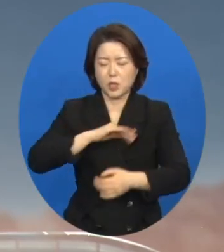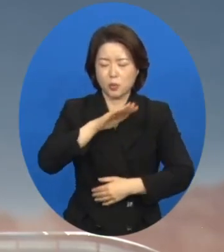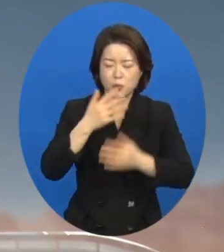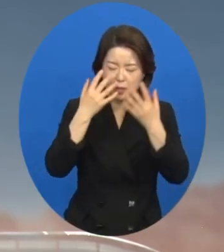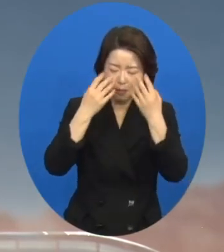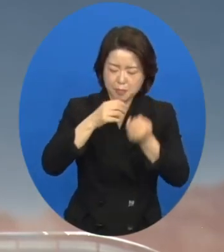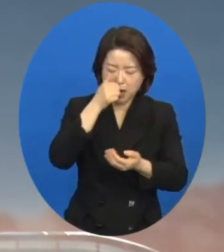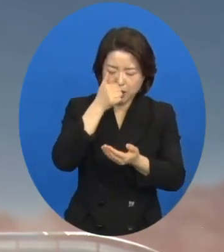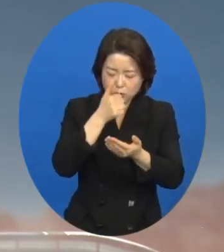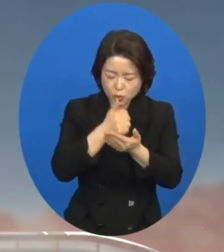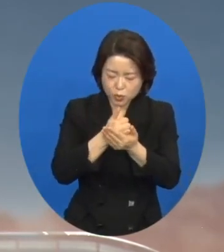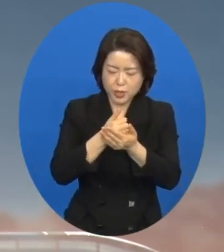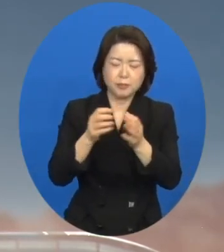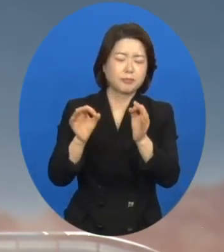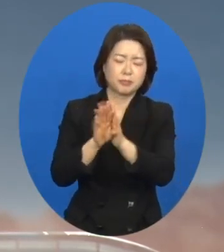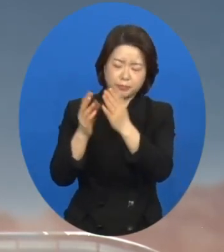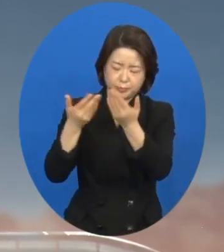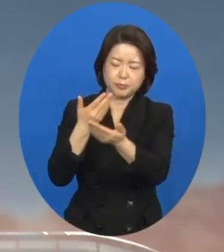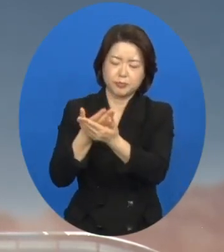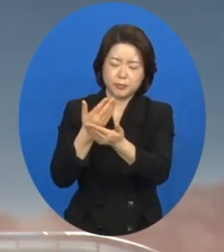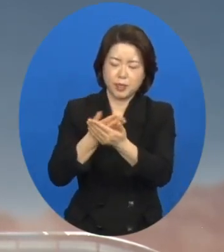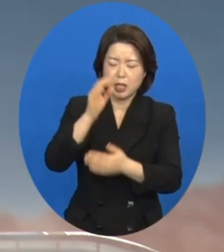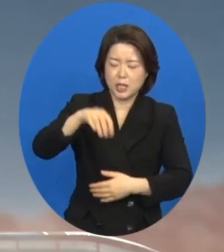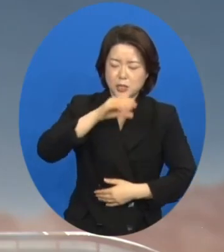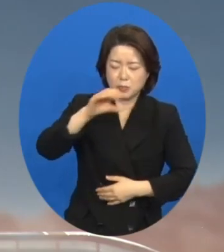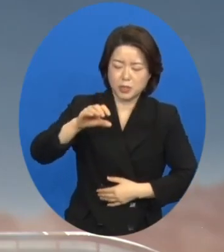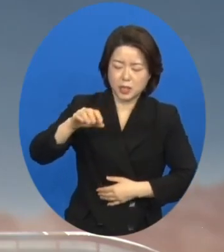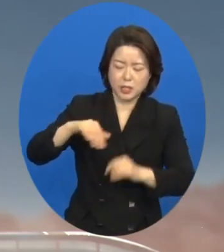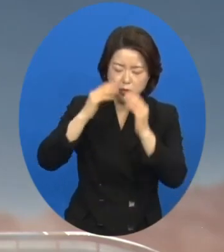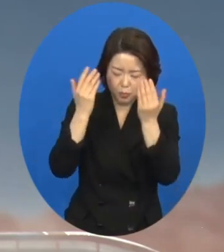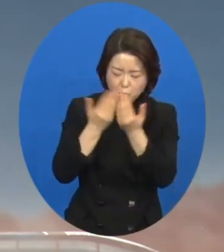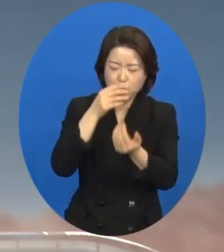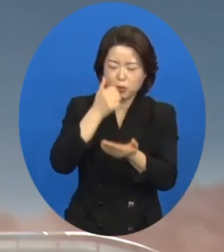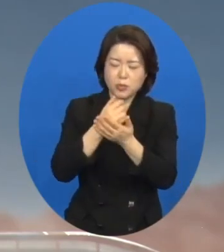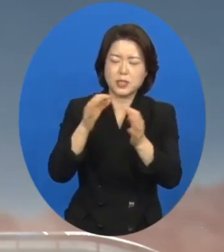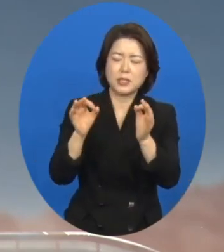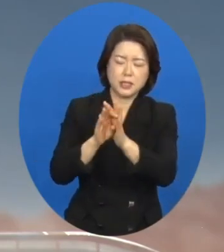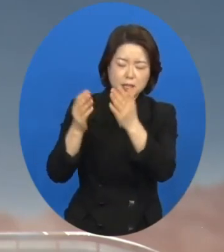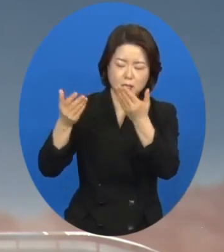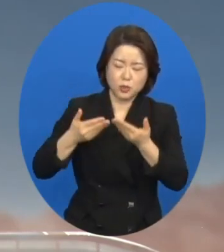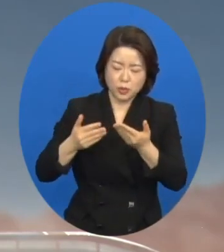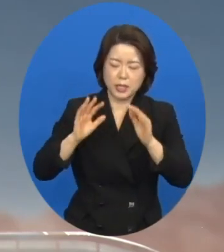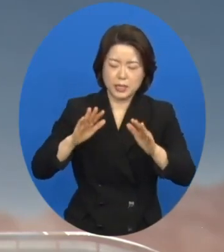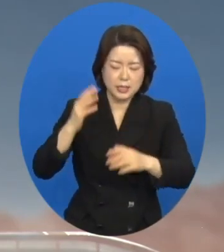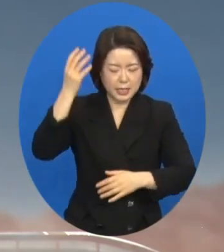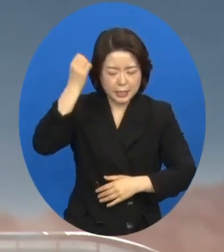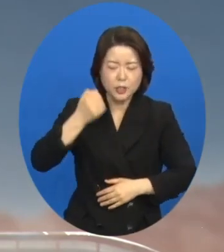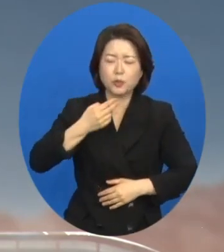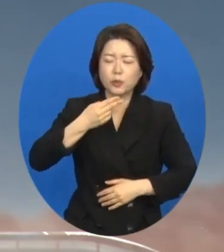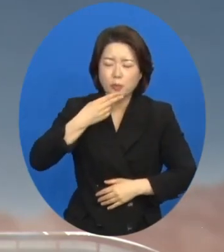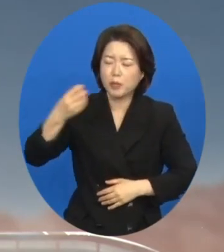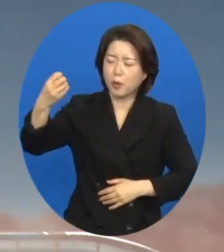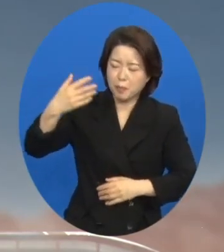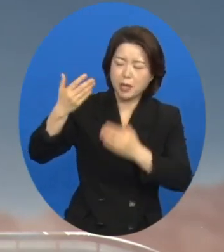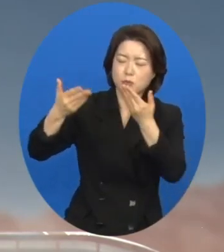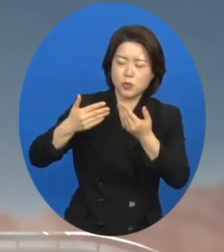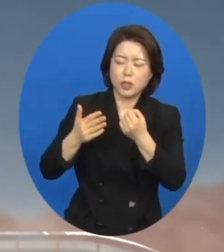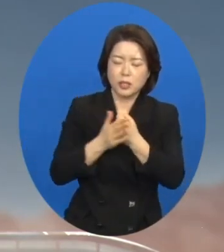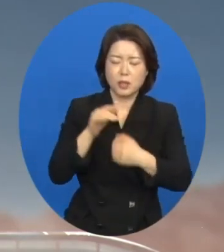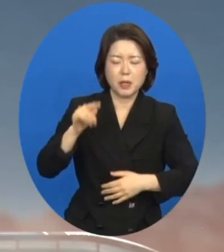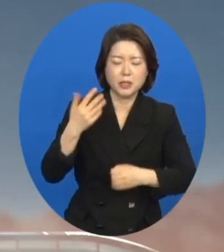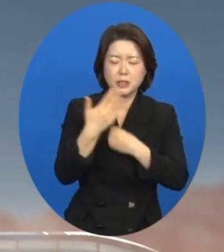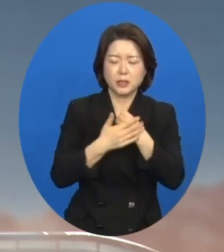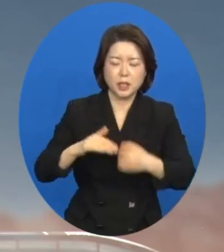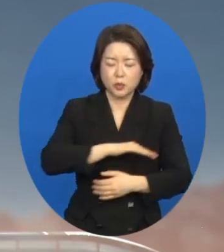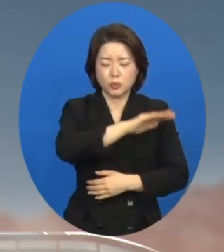도말하여 주시옵소서. 십자가에서 모든 죄를 사하시고 이제는 기억도 하지 않으신다고 하였사오니 주여 그 은혜를